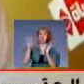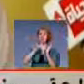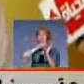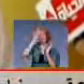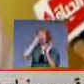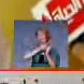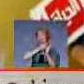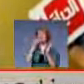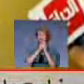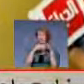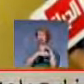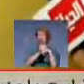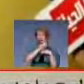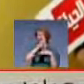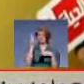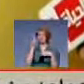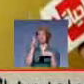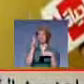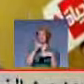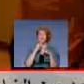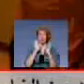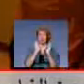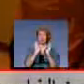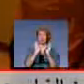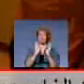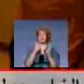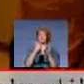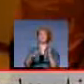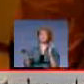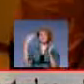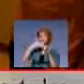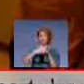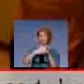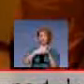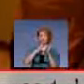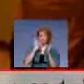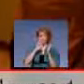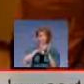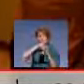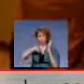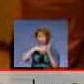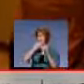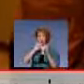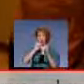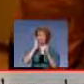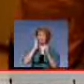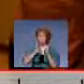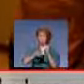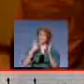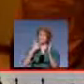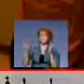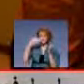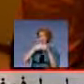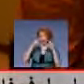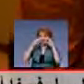الشيطان. ونفسي يقول من قرا في ليله خواتيم البقره كفتاه من كل شر. فاحنا يا جماعه ما نعتمدش على